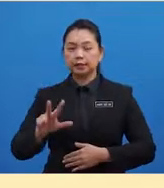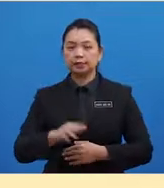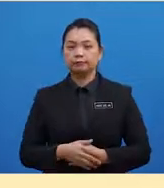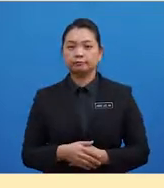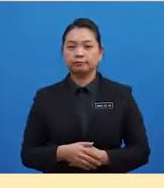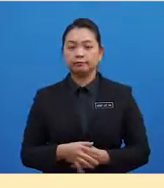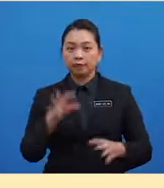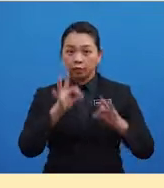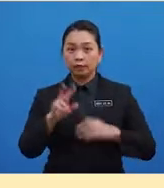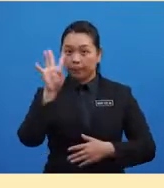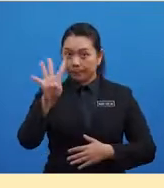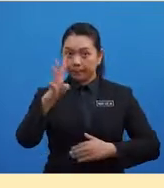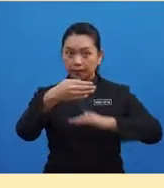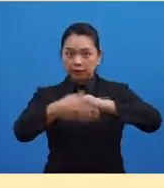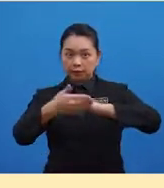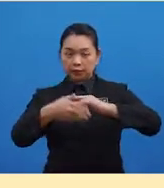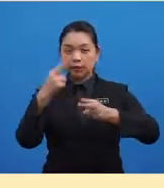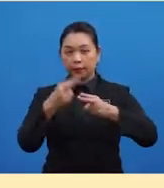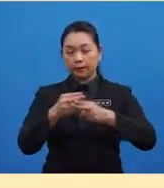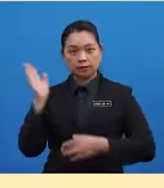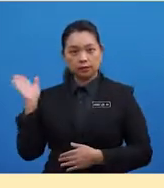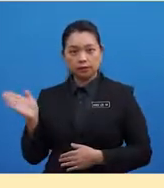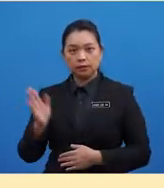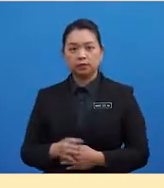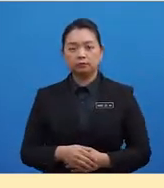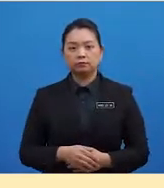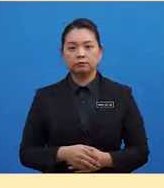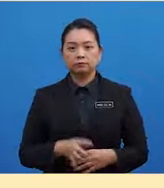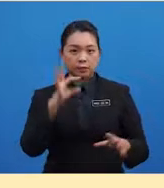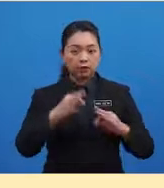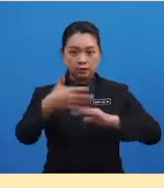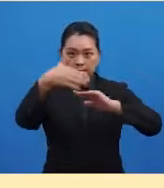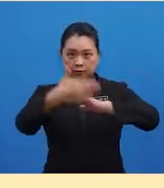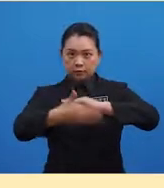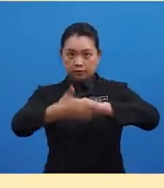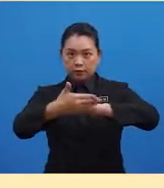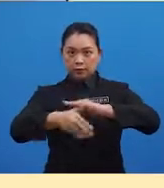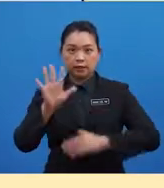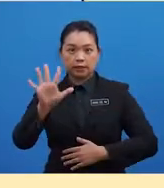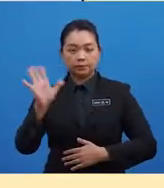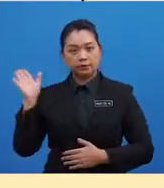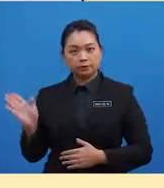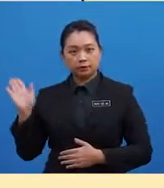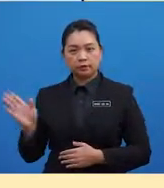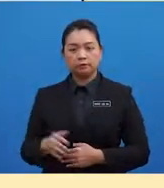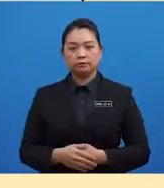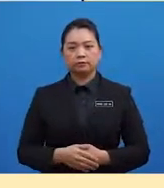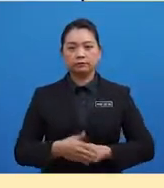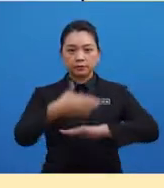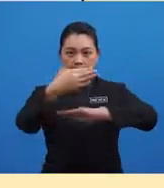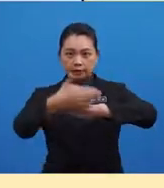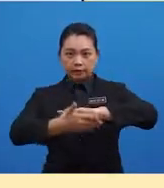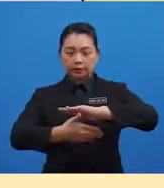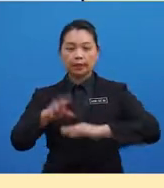dinamakan segi empat. Poligon yang bersisi lima sebagai pentagon. Poligon yang bersisi enam